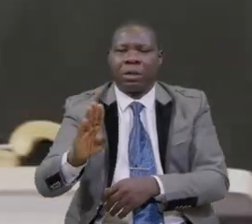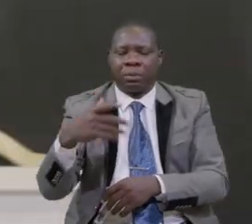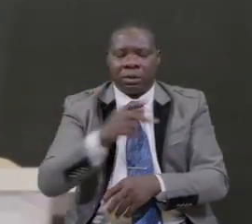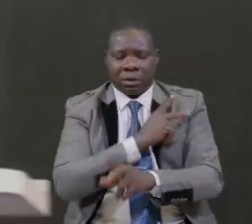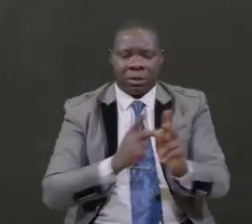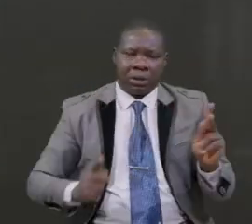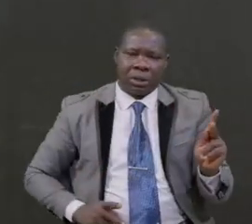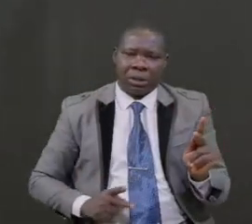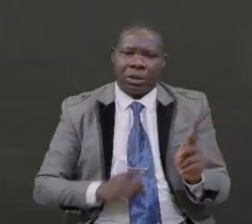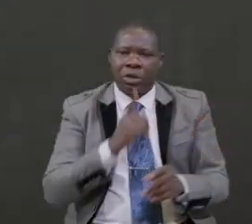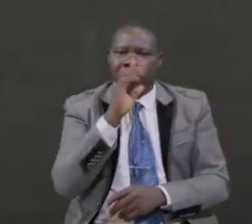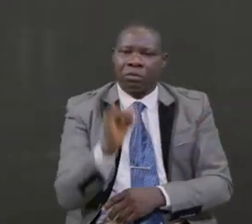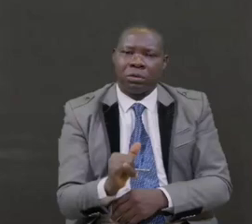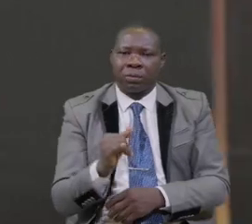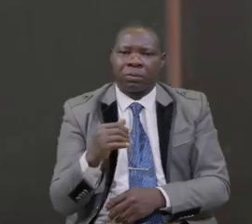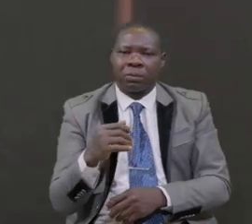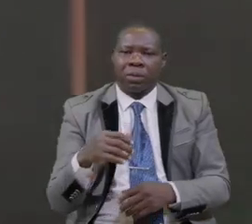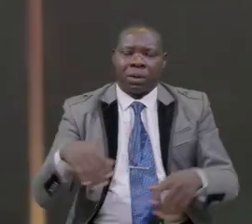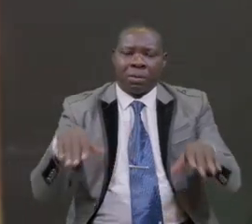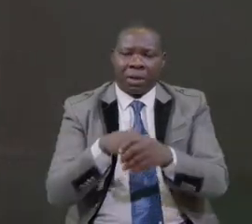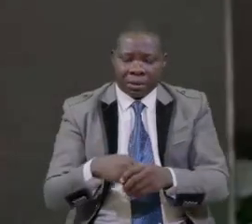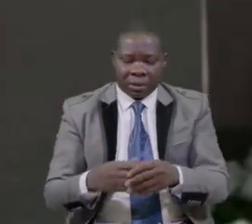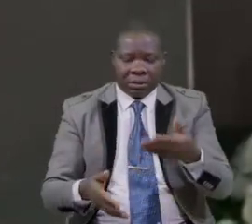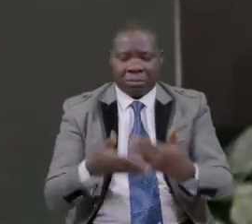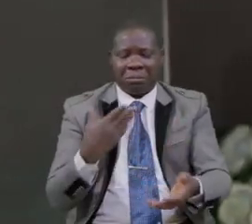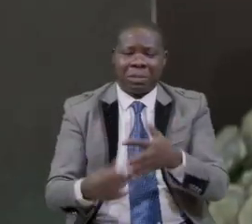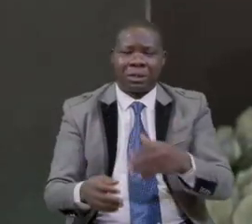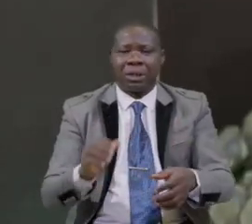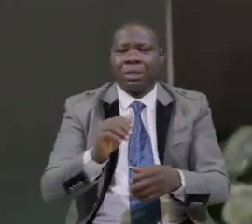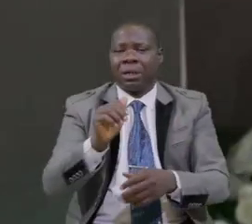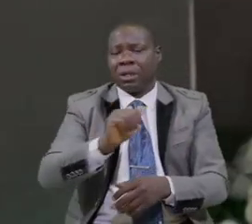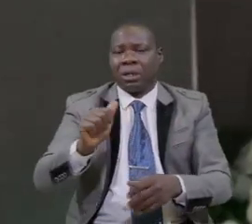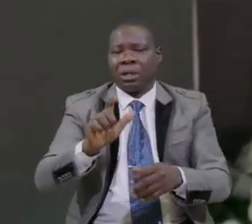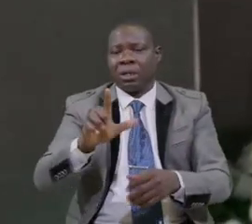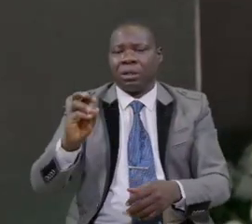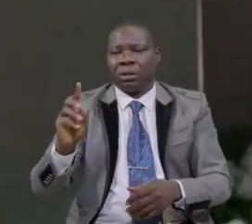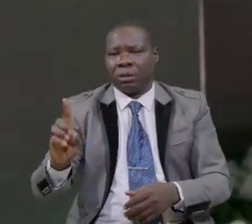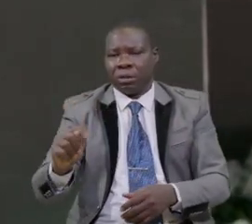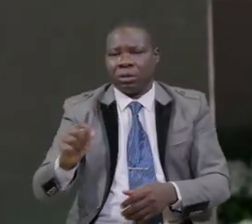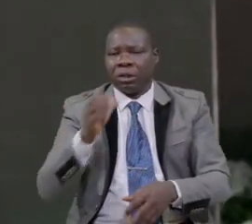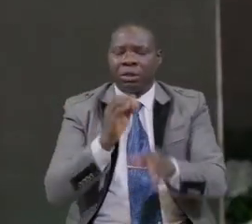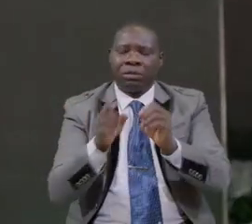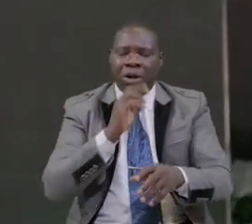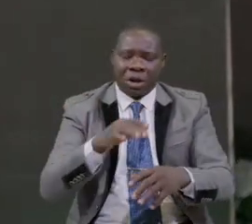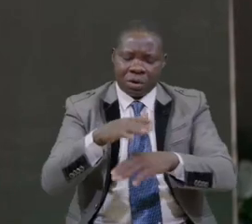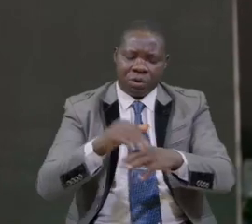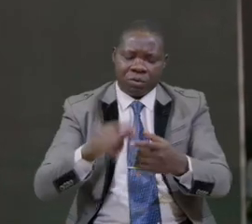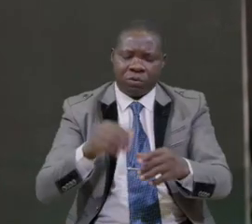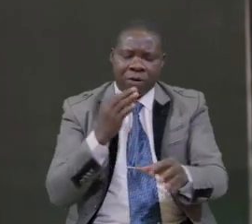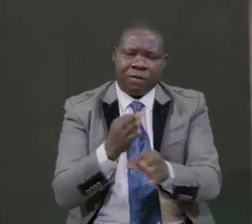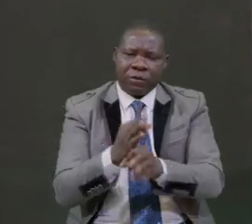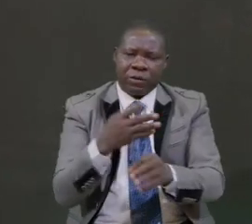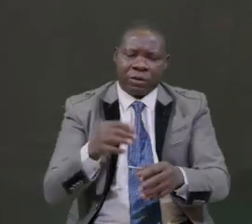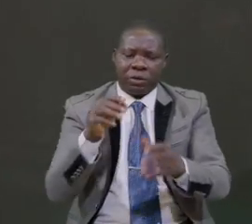En réalité, le mariage compte beaucoup. Si tu as appelé la volonté de Dieu, pour faire